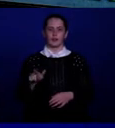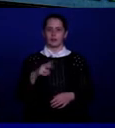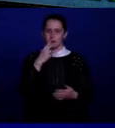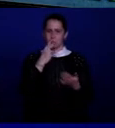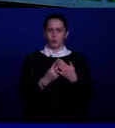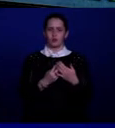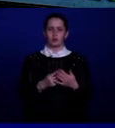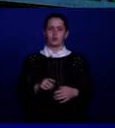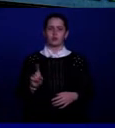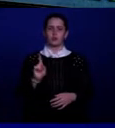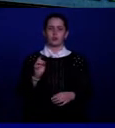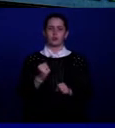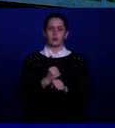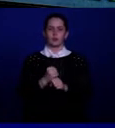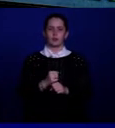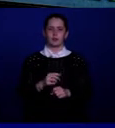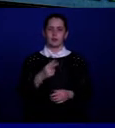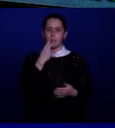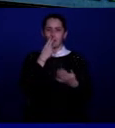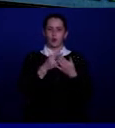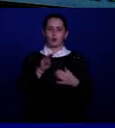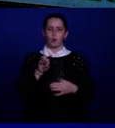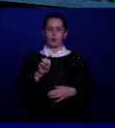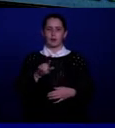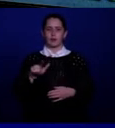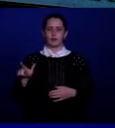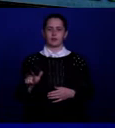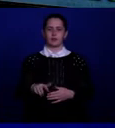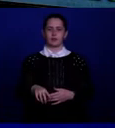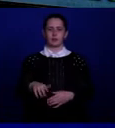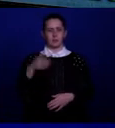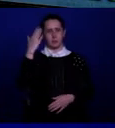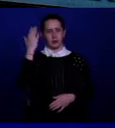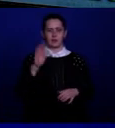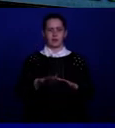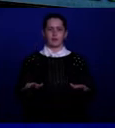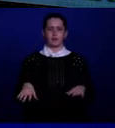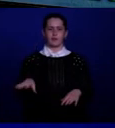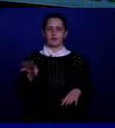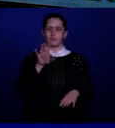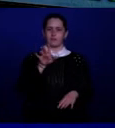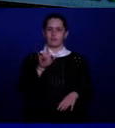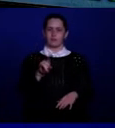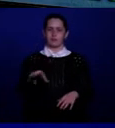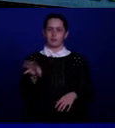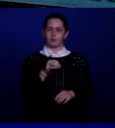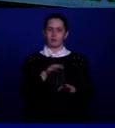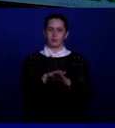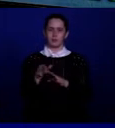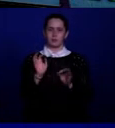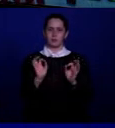Смотреть. Что сделать? Посмотреть. Молодцы, ребята, вы все справились с домашним